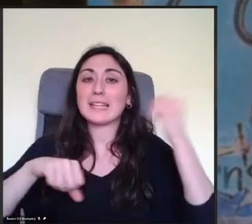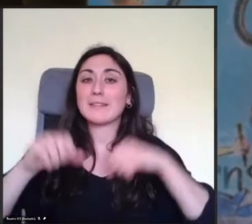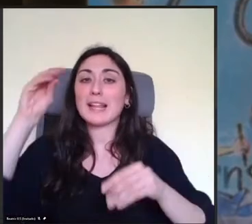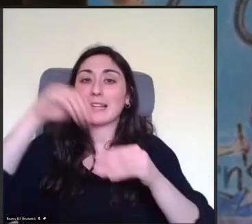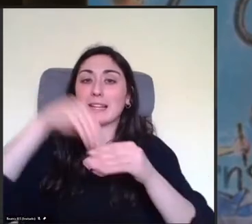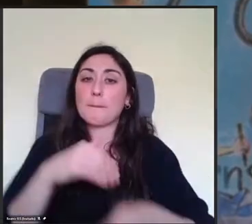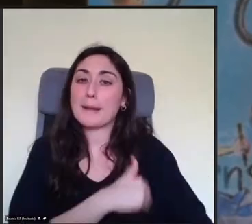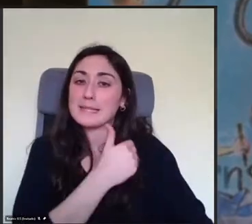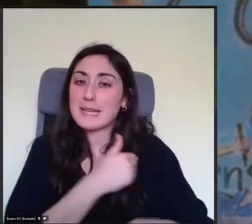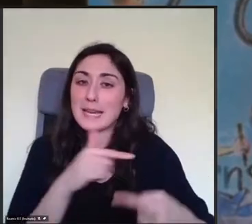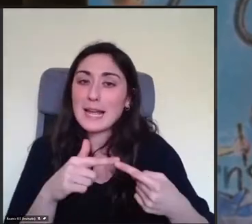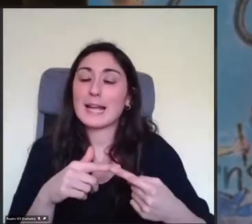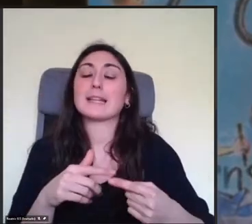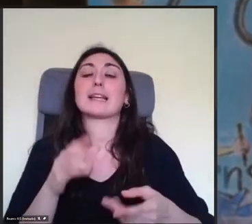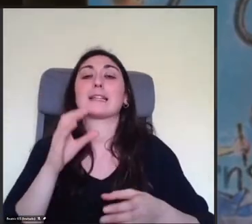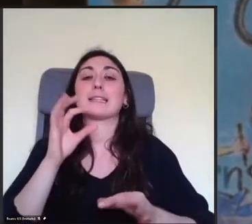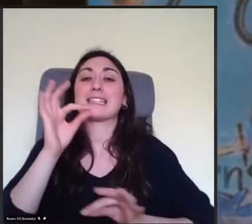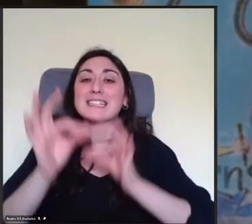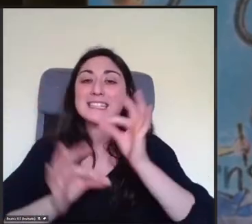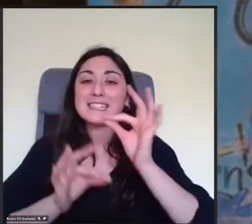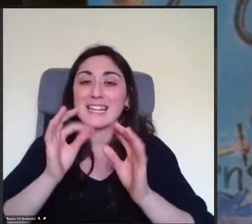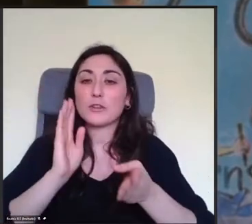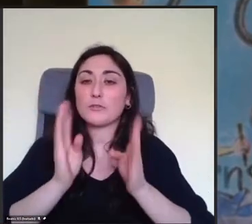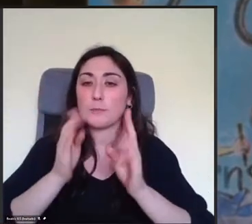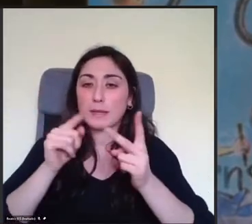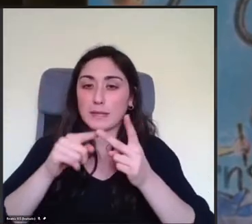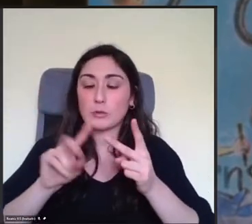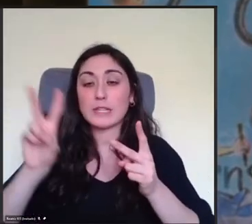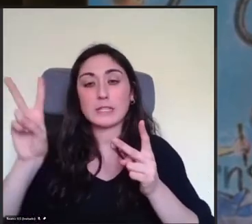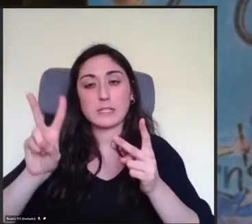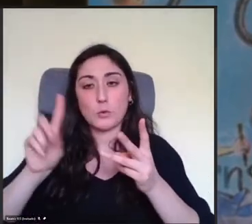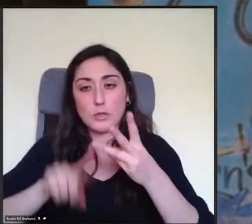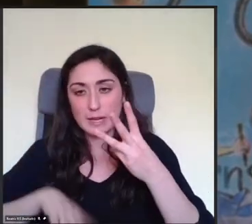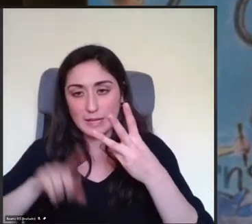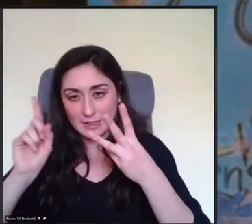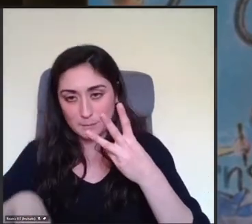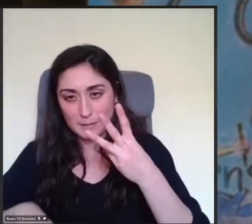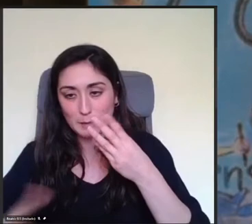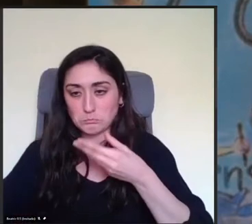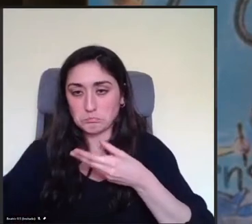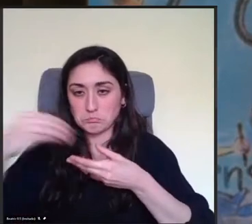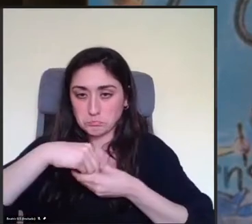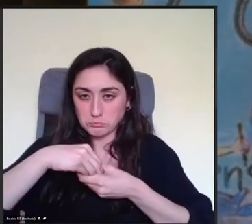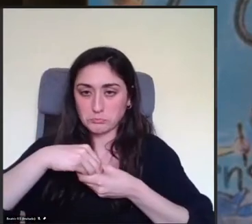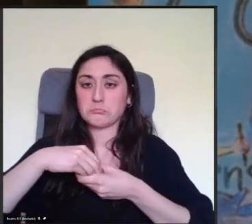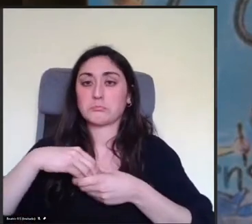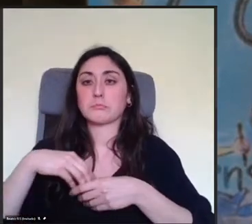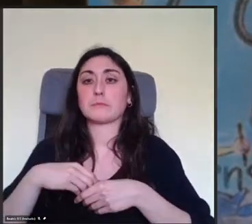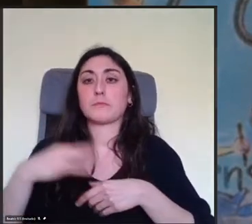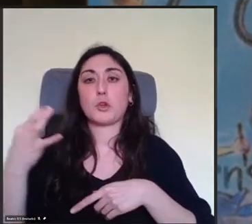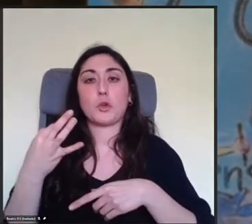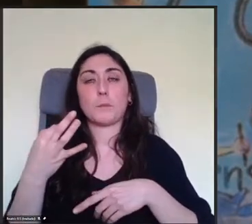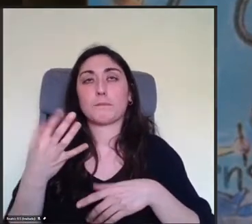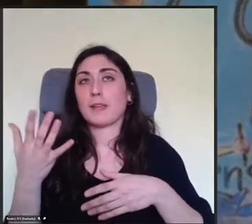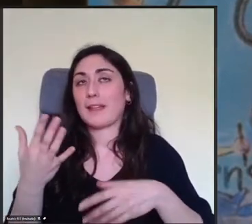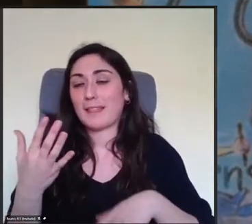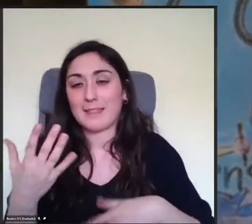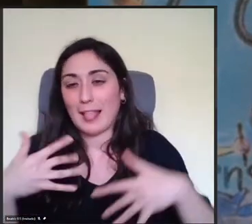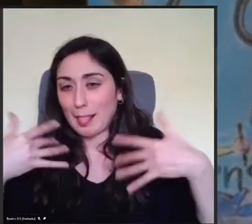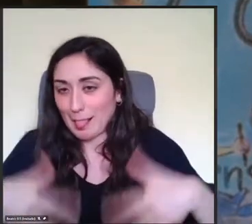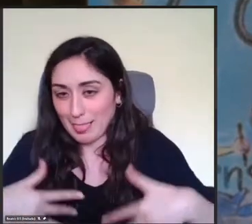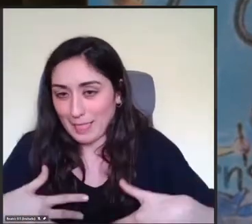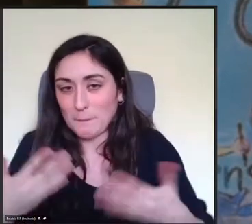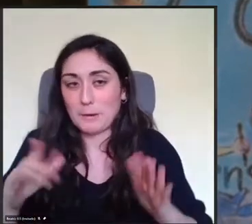cicles formatius i de secundària. Hauria de ser una activitat, diria que obligatòria, però això no depèn de mi. A veure,